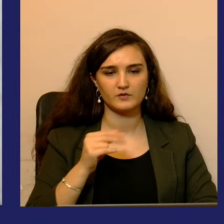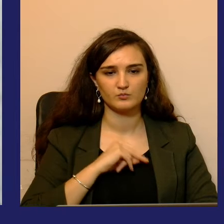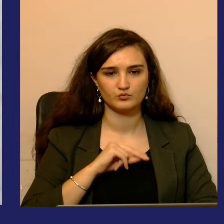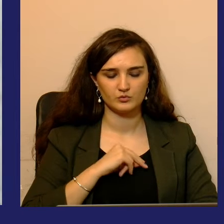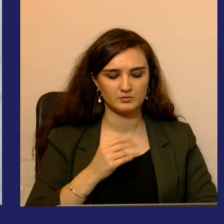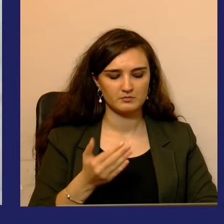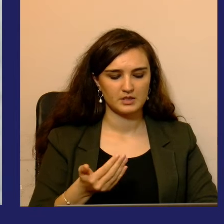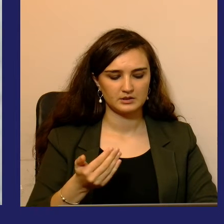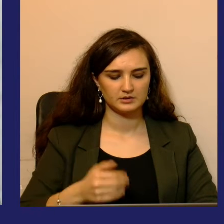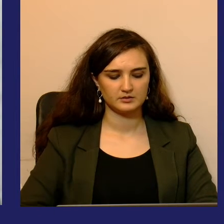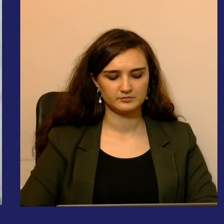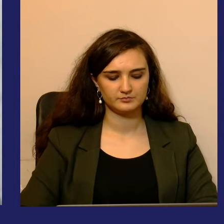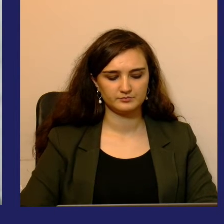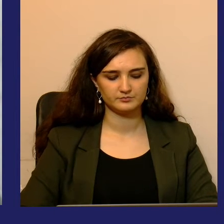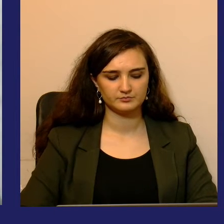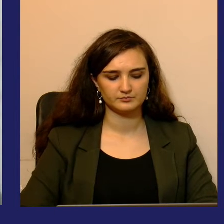ვმუშაობთ მაგალითად